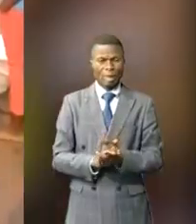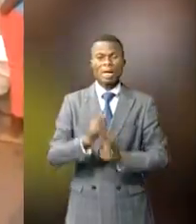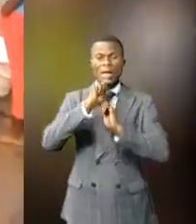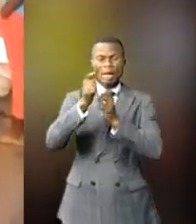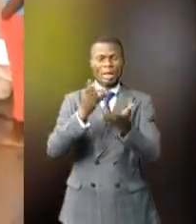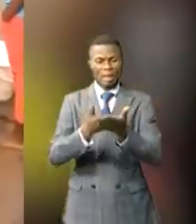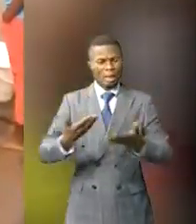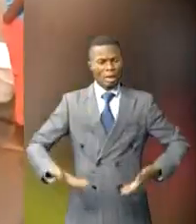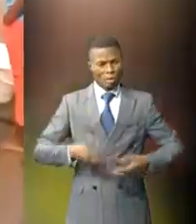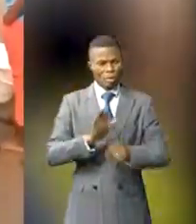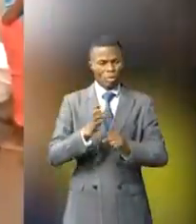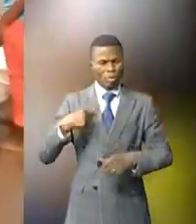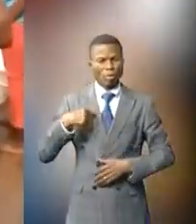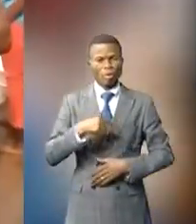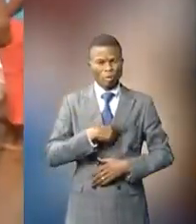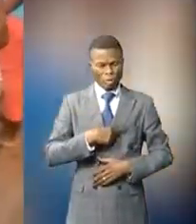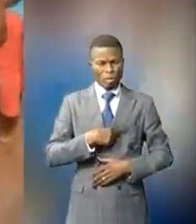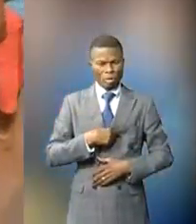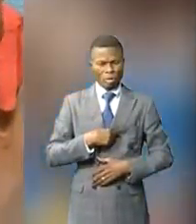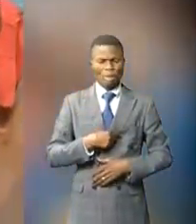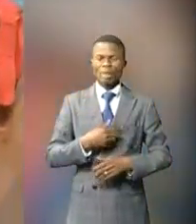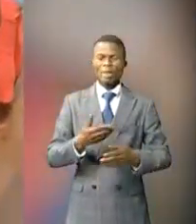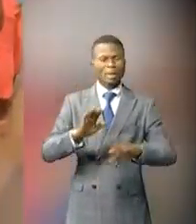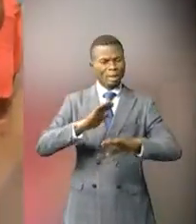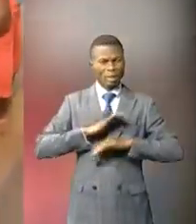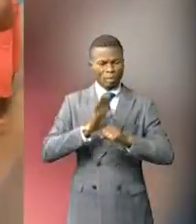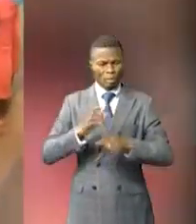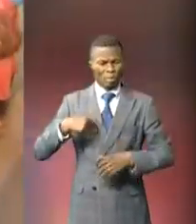Nous sommes très contentes de cet acte qui vient nous soulager.